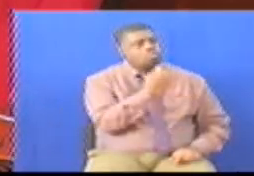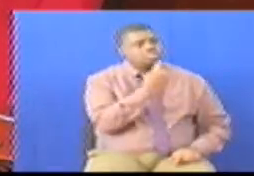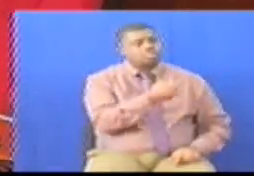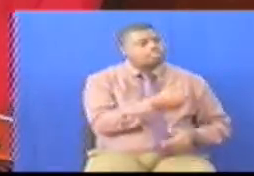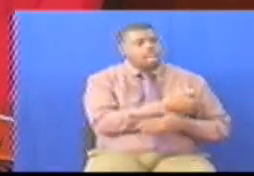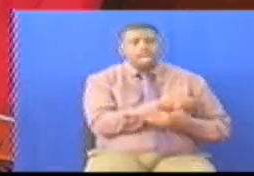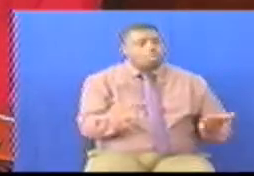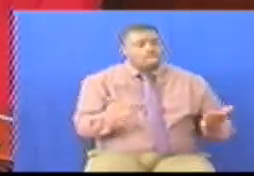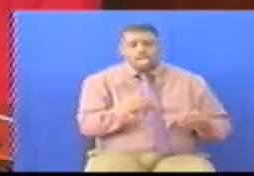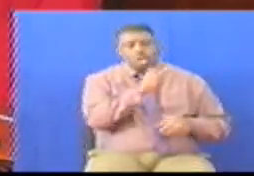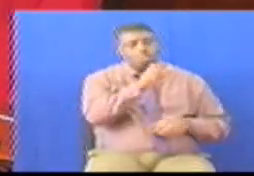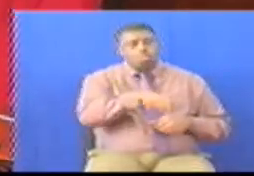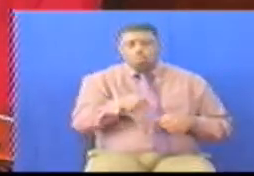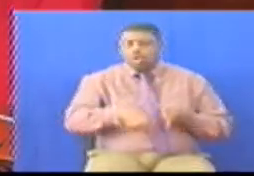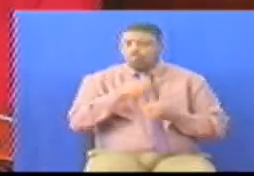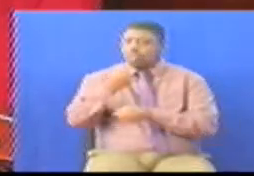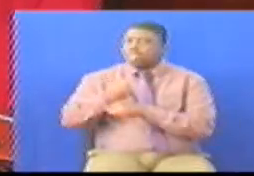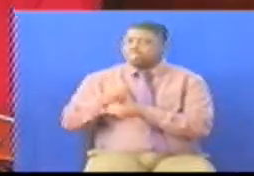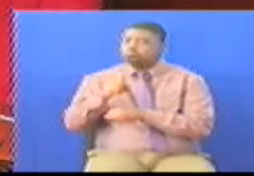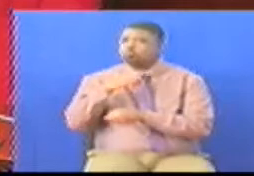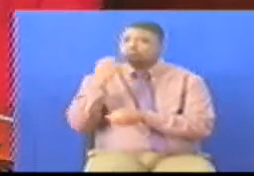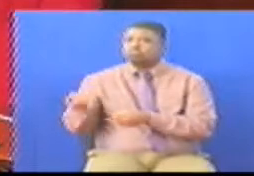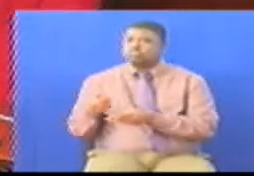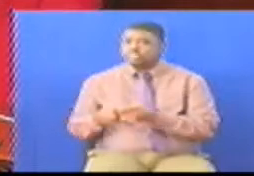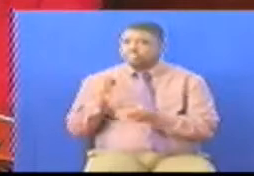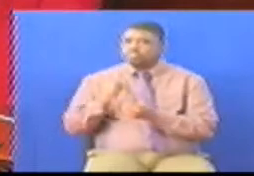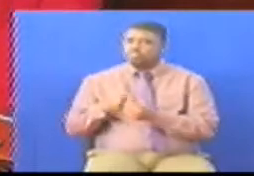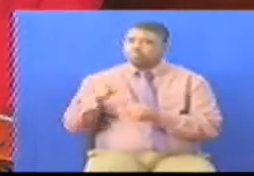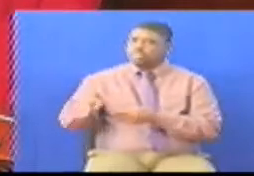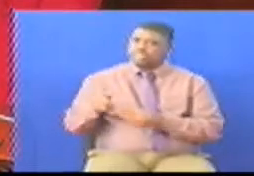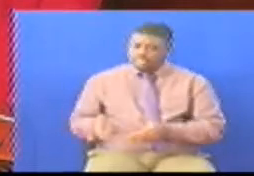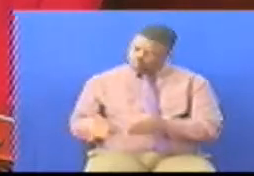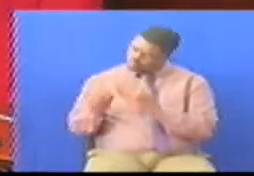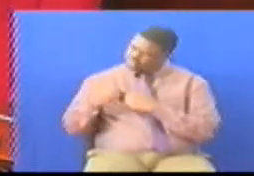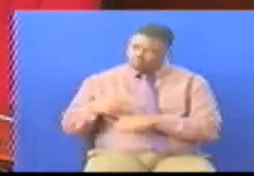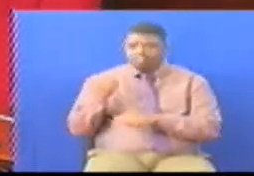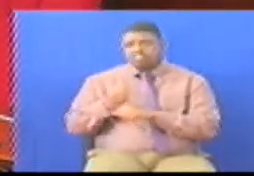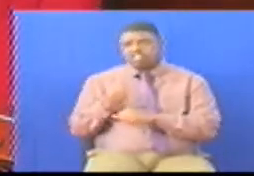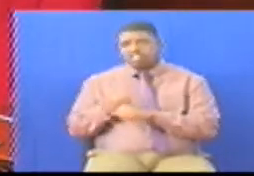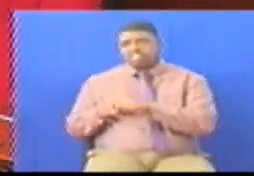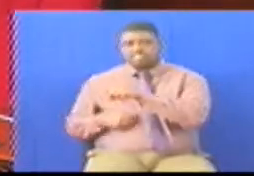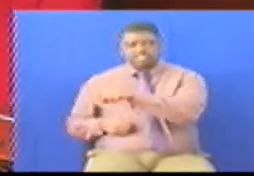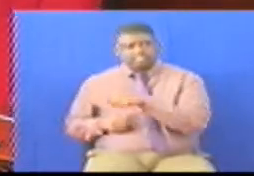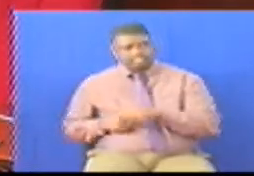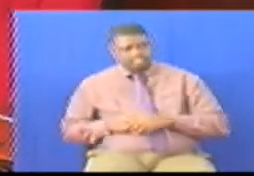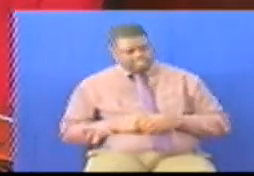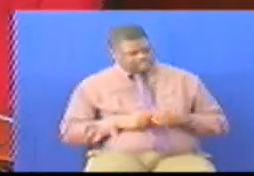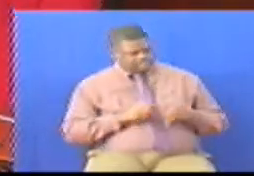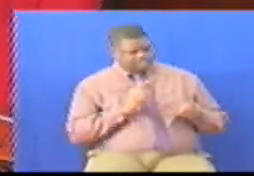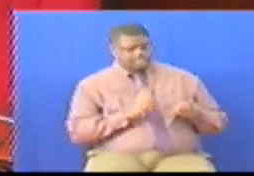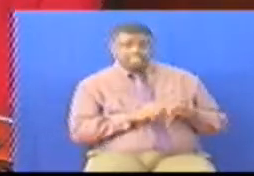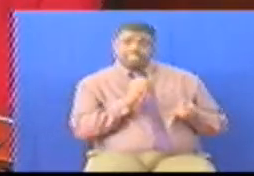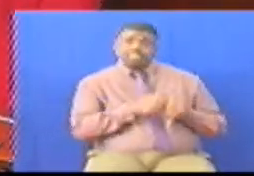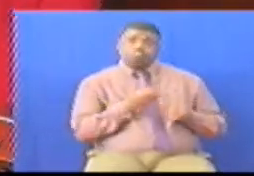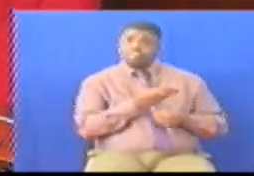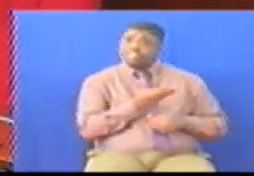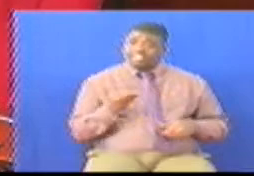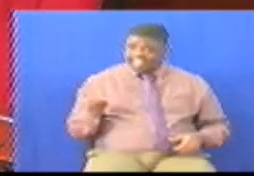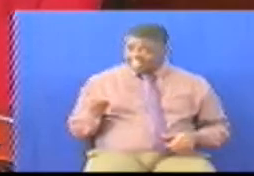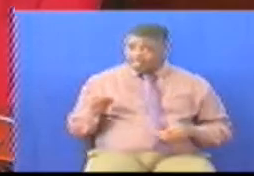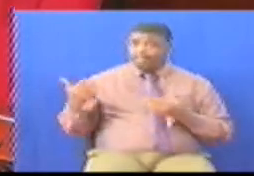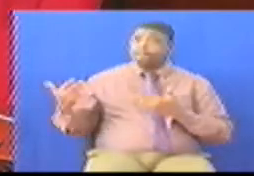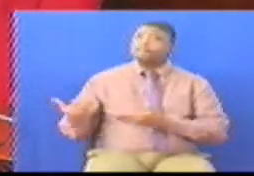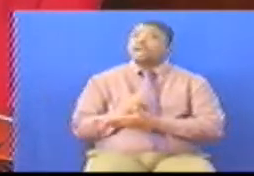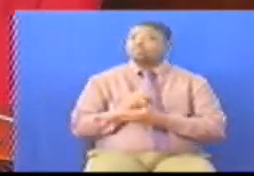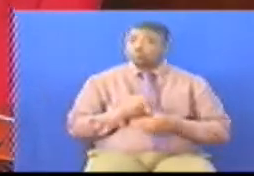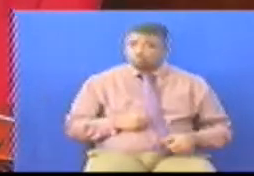staff wa kutosha, mambo ambayo yalikuwa katika within the management wangeweza kuyafanyia kazi. Lakini lingine ni swala maduhuli, pia